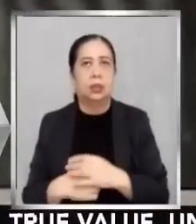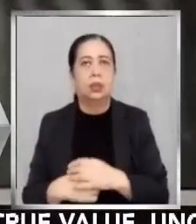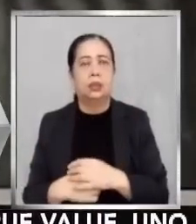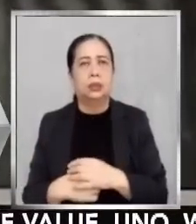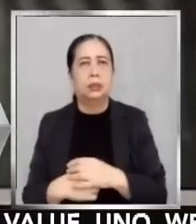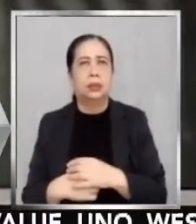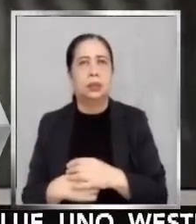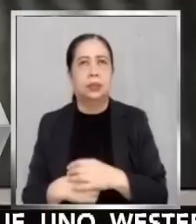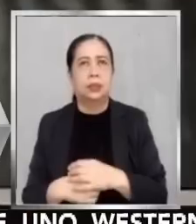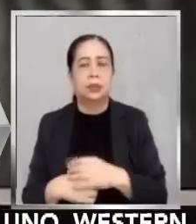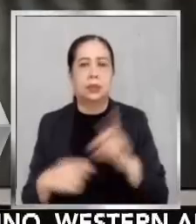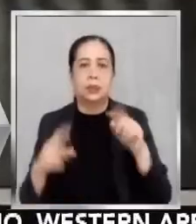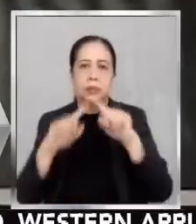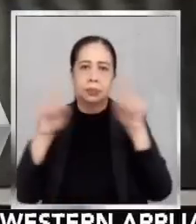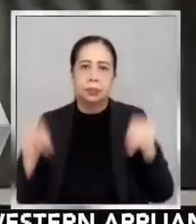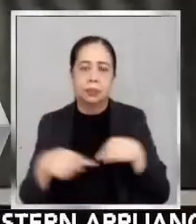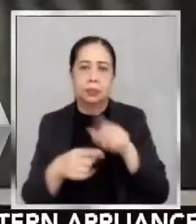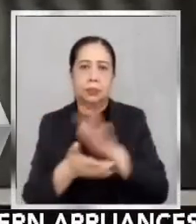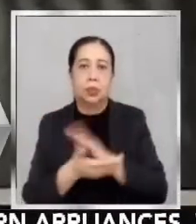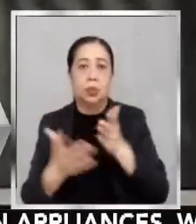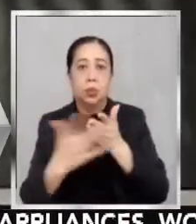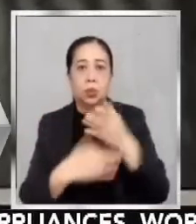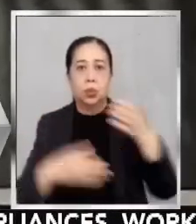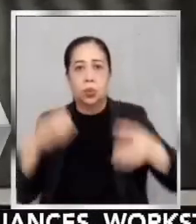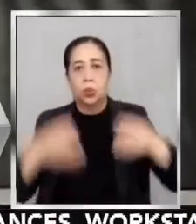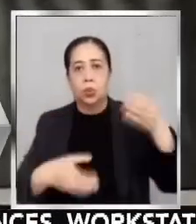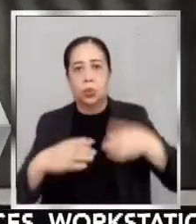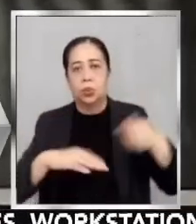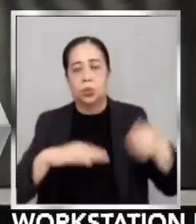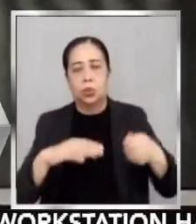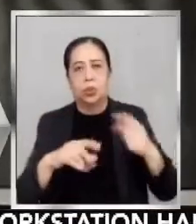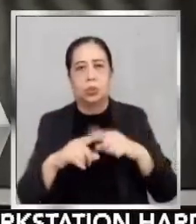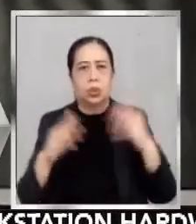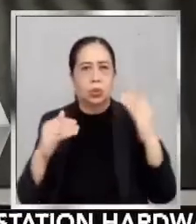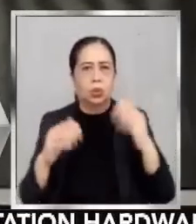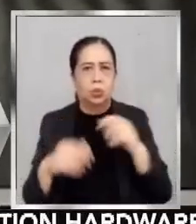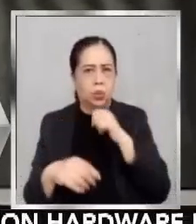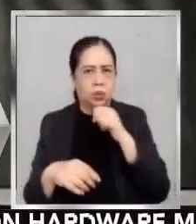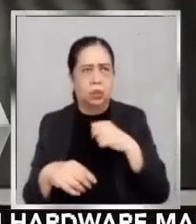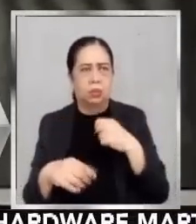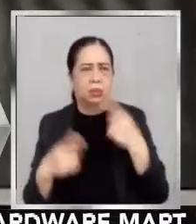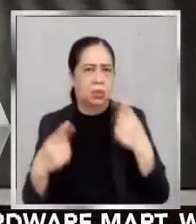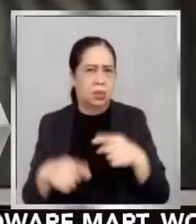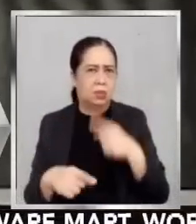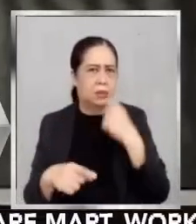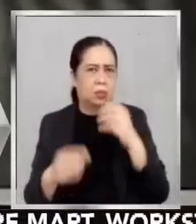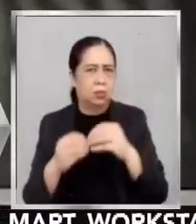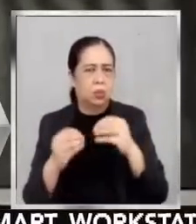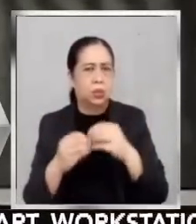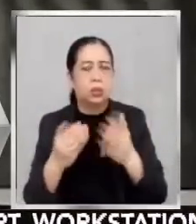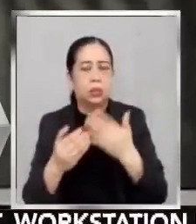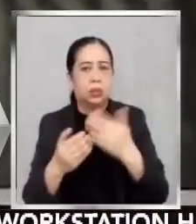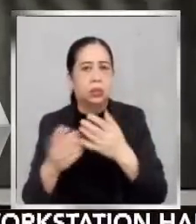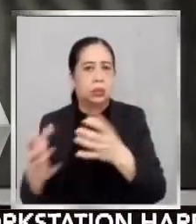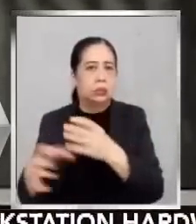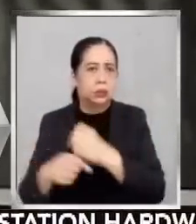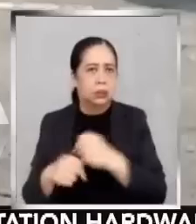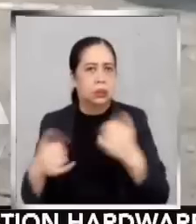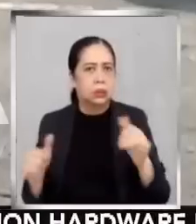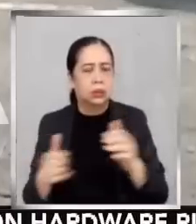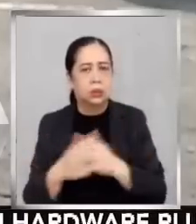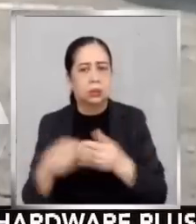sa atin through court. Pero sana po wag na tayong dumating dun kasi mas madali po ito dahil solian